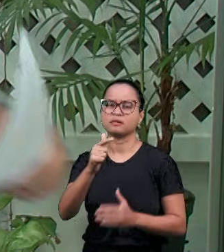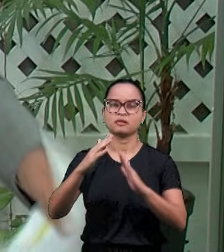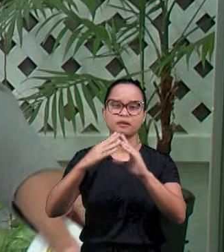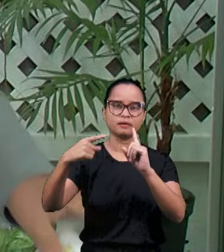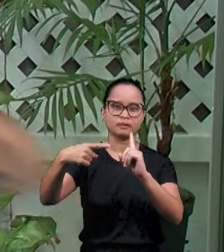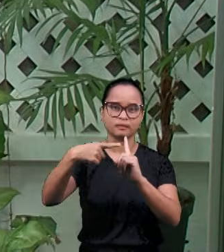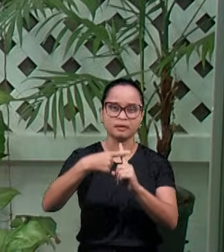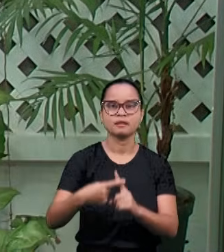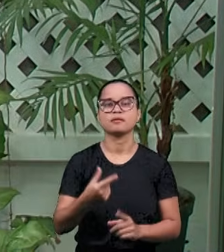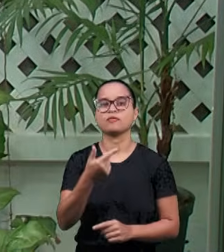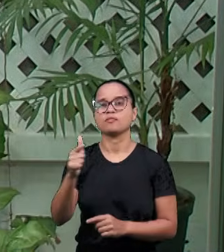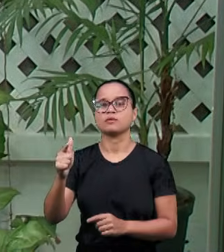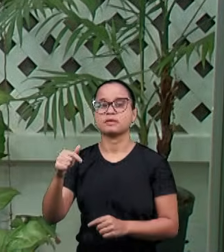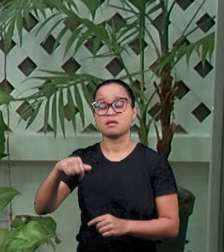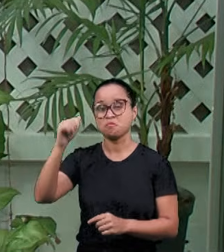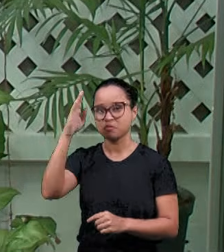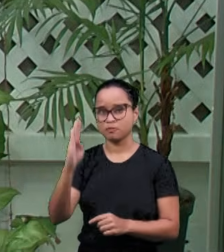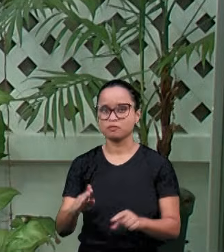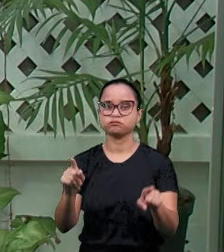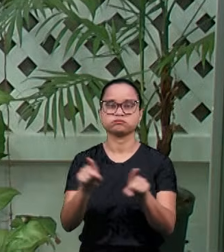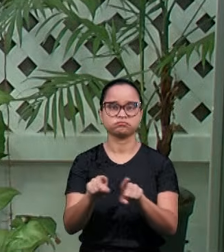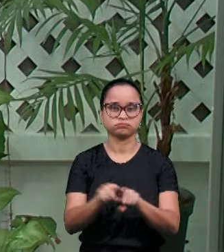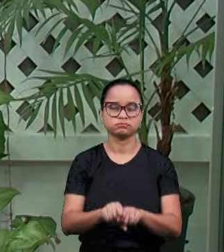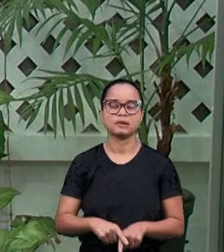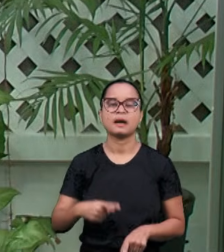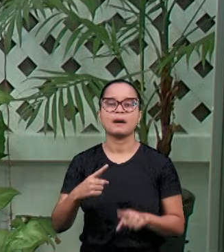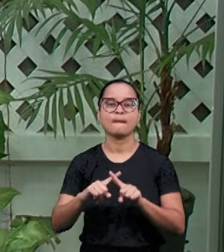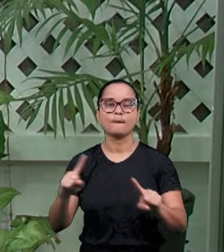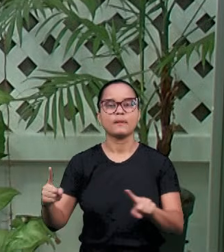de Saquarema. Mes frères, je suis ici